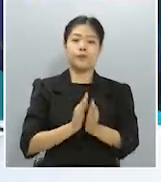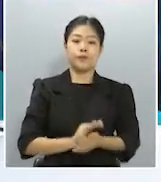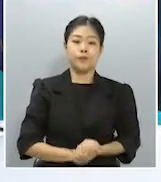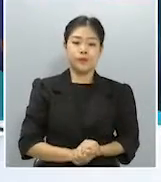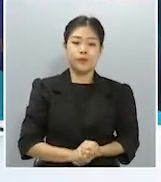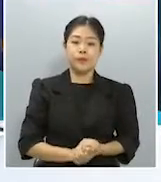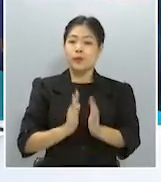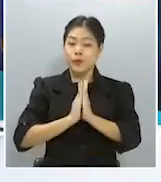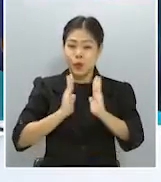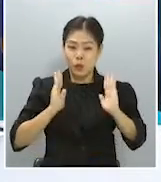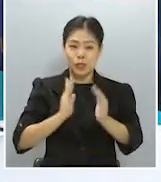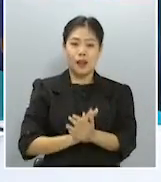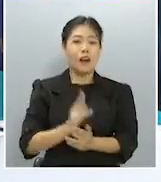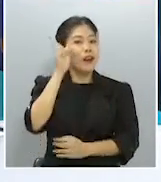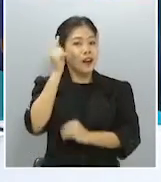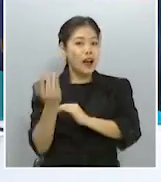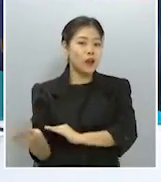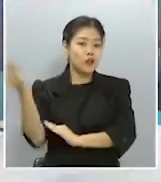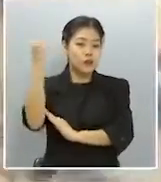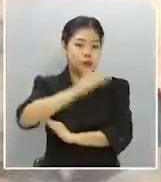ขอบคุณมากนะคะไปชมข่าวรอบวันกันต่อเลยค่ะ